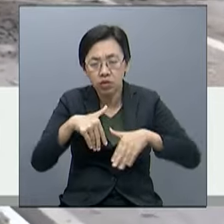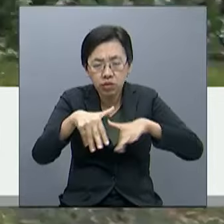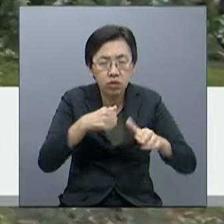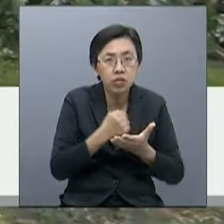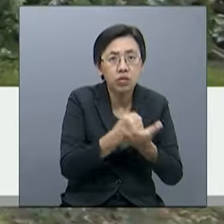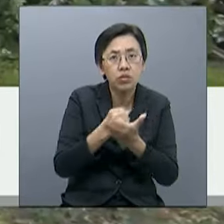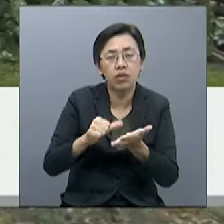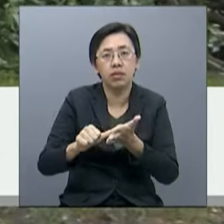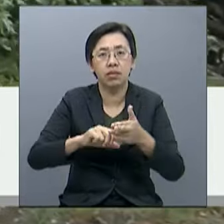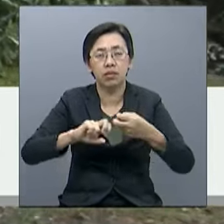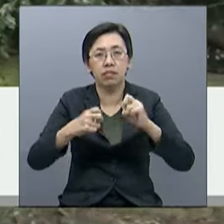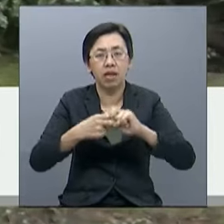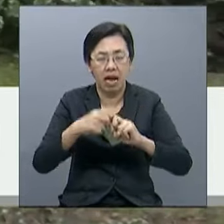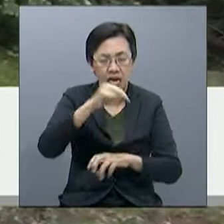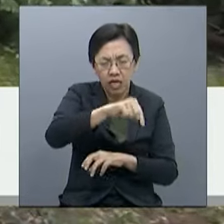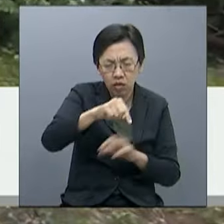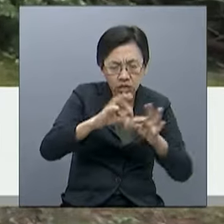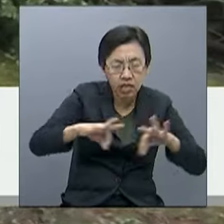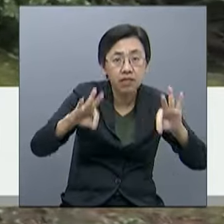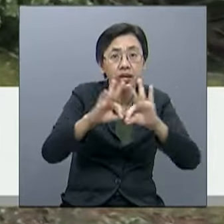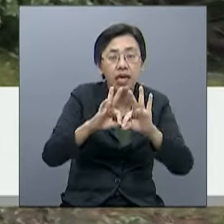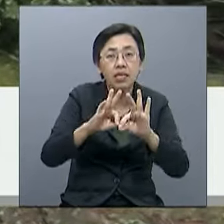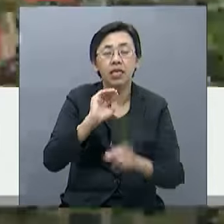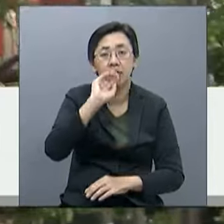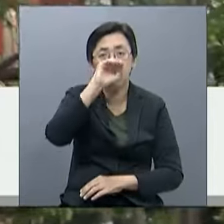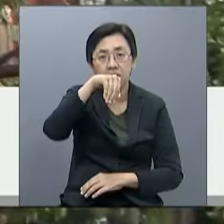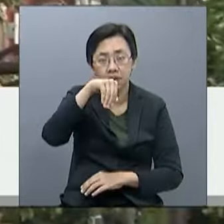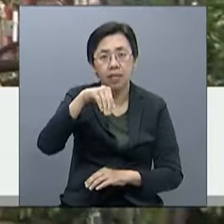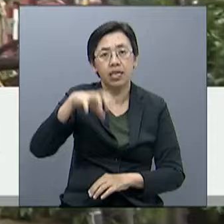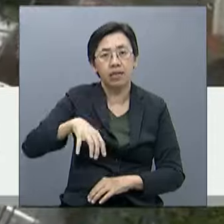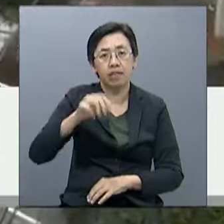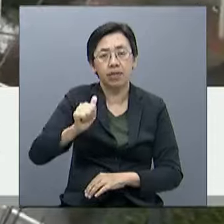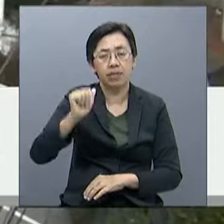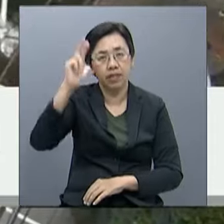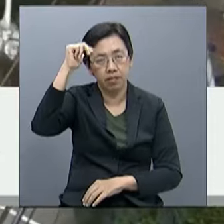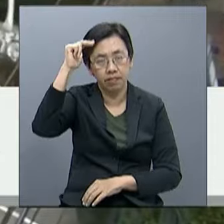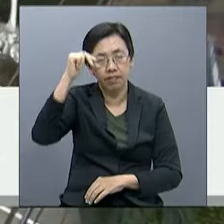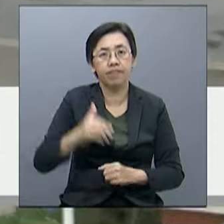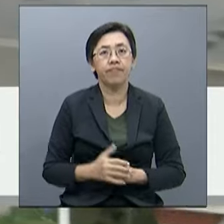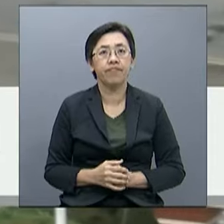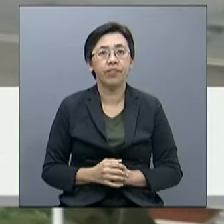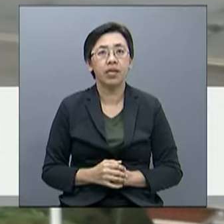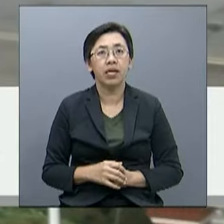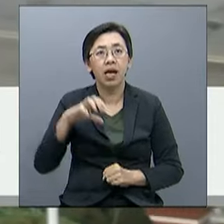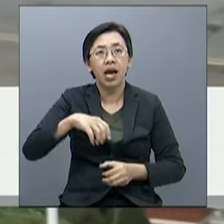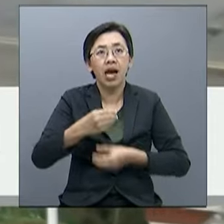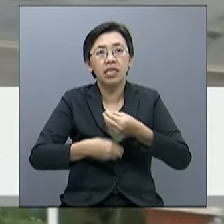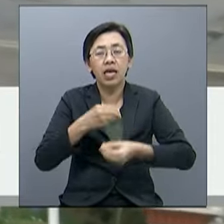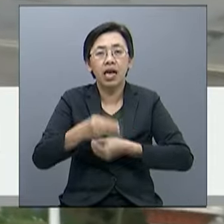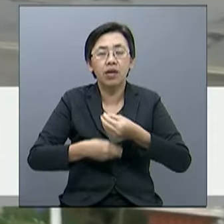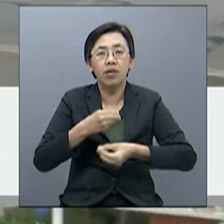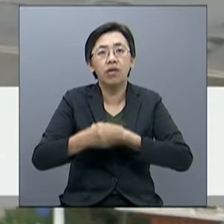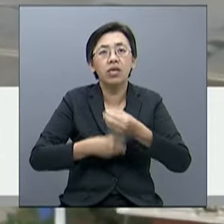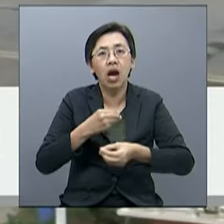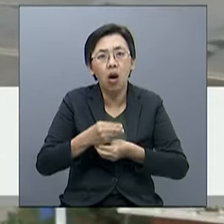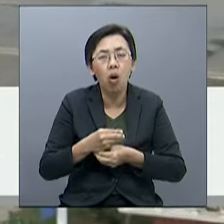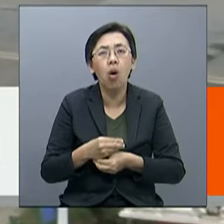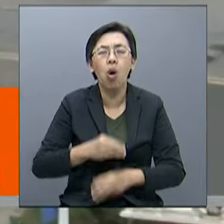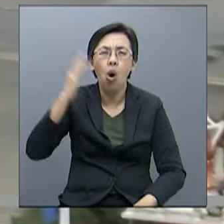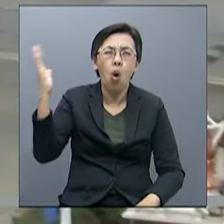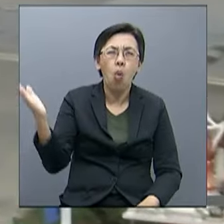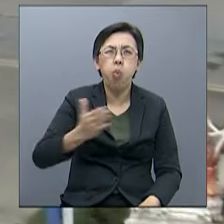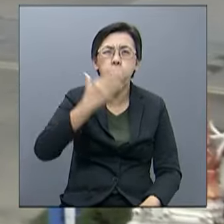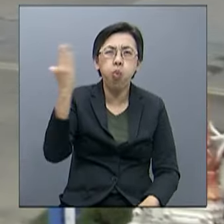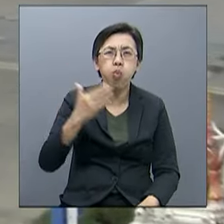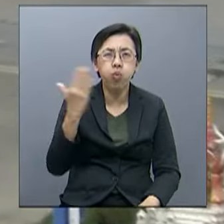เหลือแก้ไขในจุดสำคัญในเขตเทศบาลนครลำปางห้างสรรพสินค้าเองก็ได้รับความเสียหายเหมือนกันค่ะยังต้อง